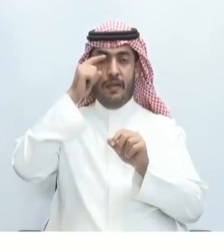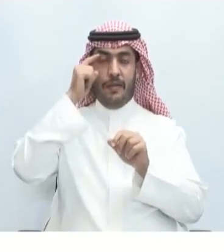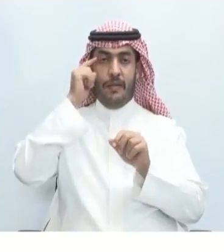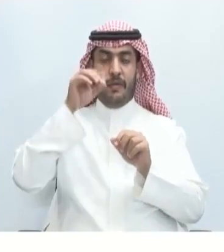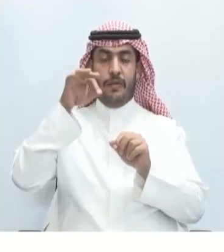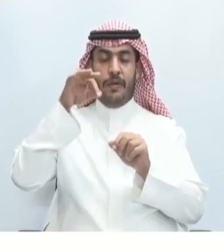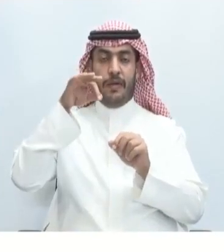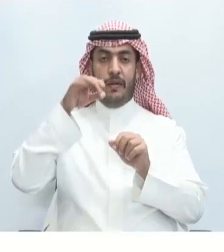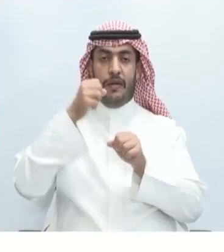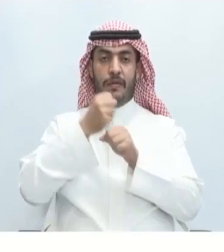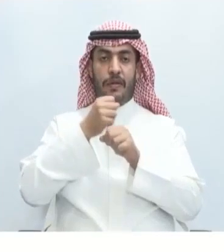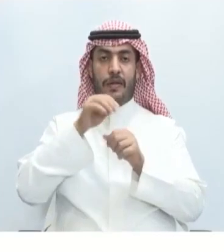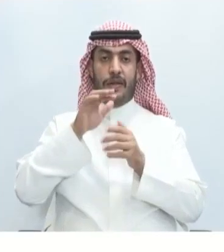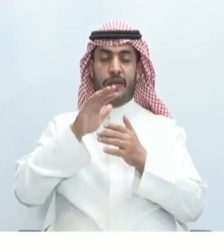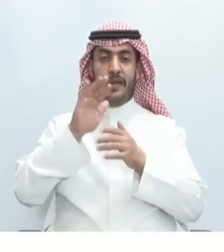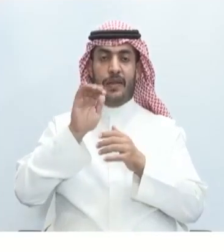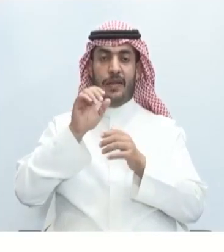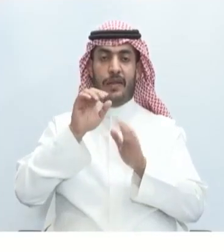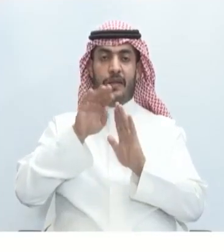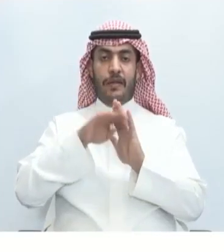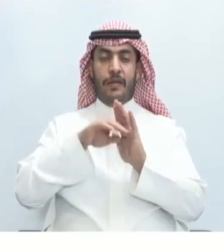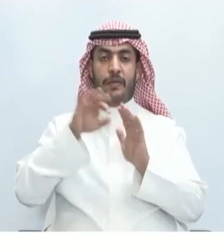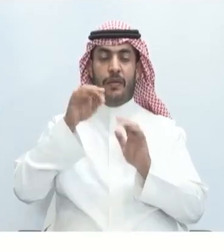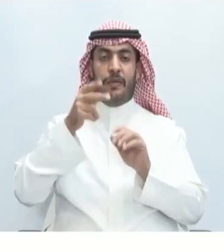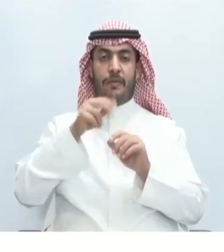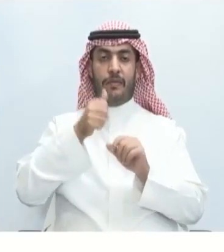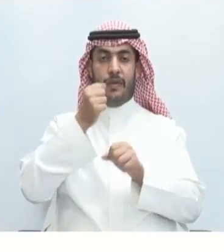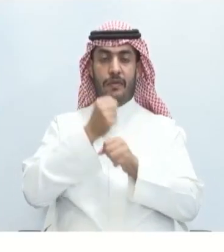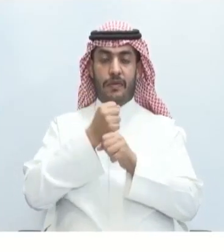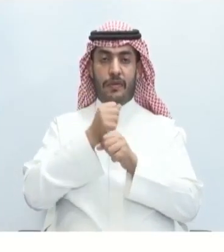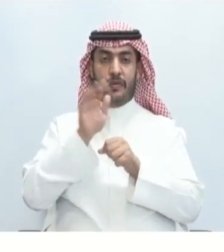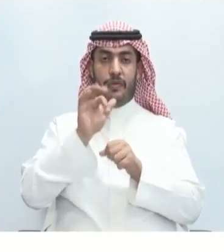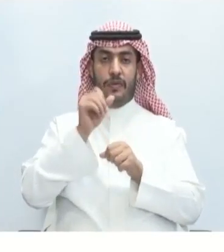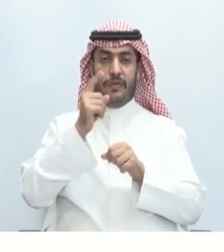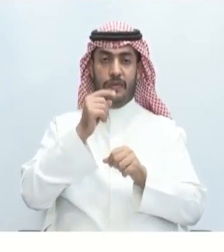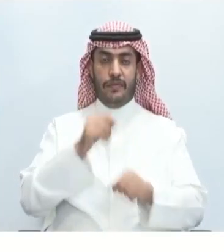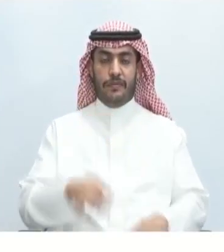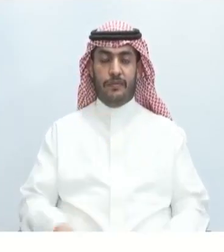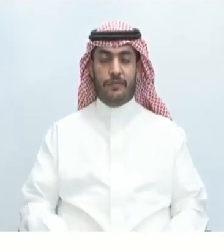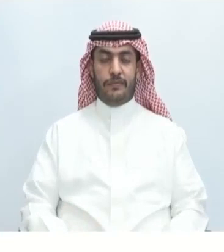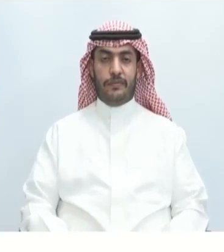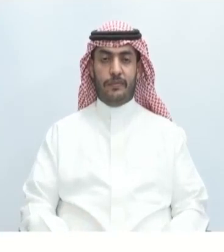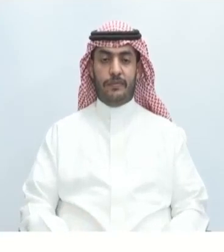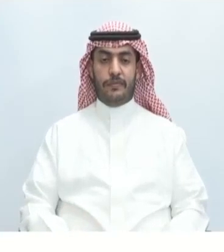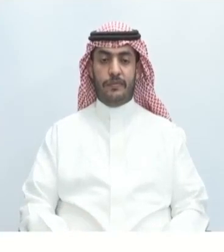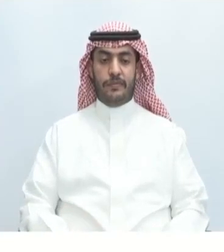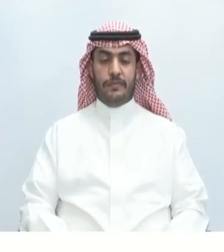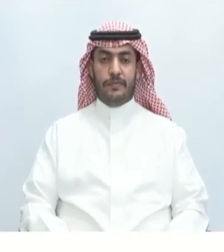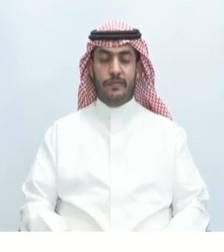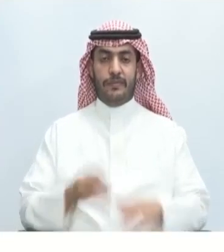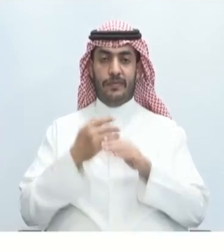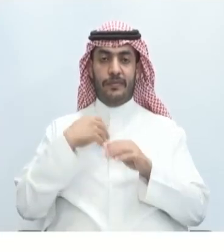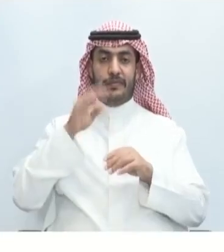ورقه ورقه عمل يدويه ورقه اخرى سنفعل عليها اداه سولفر كما